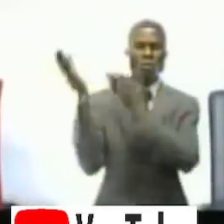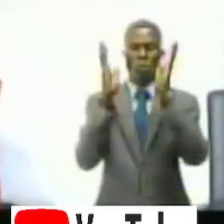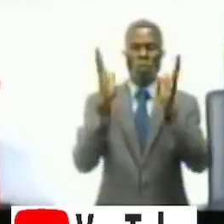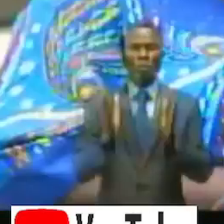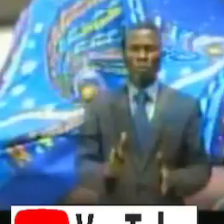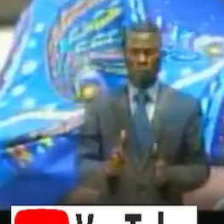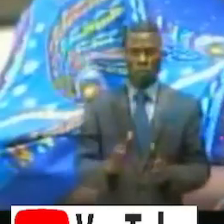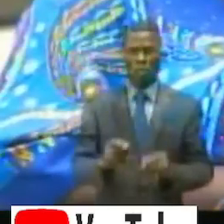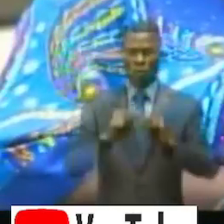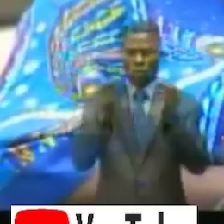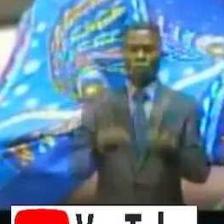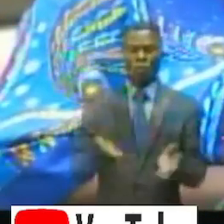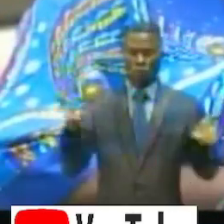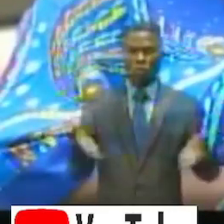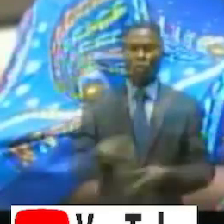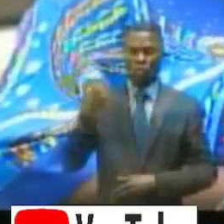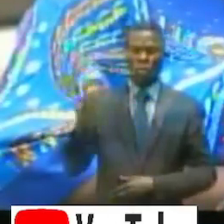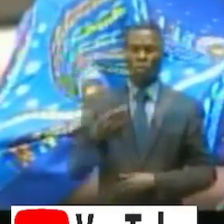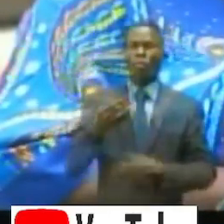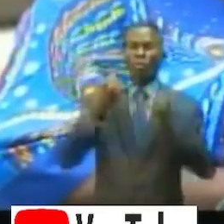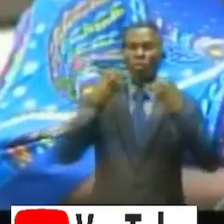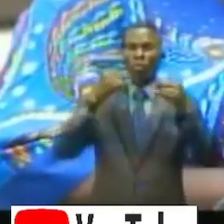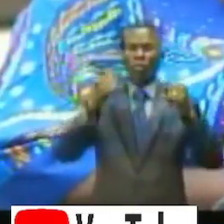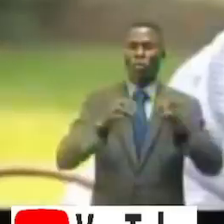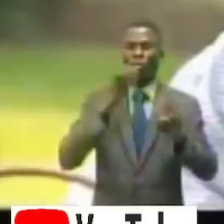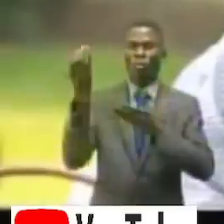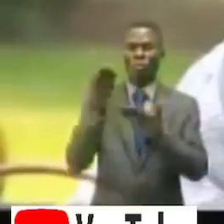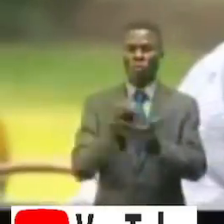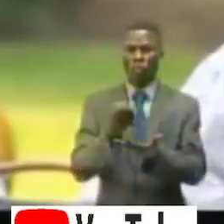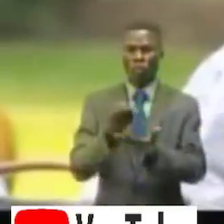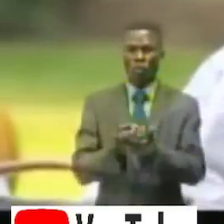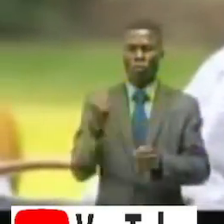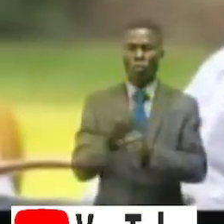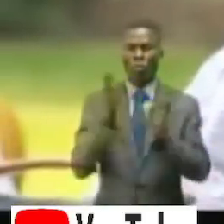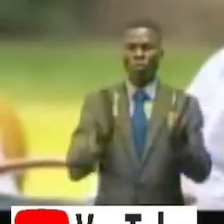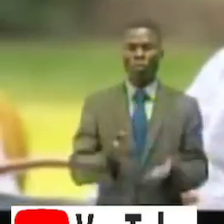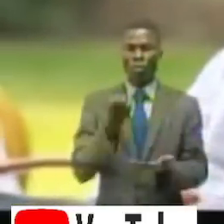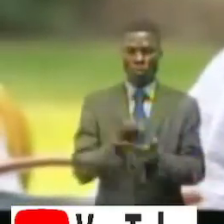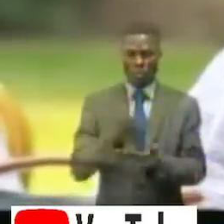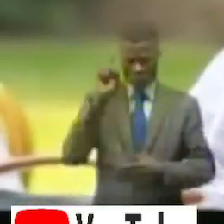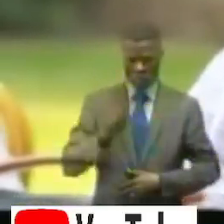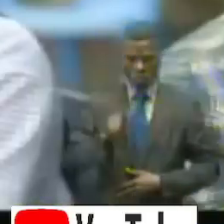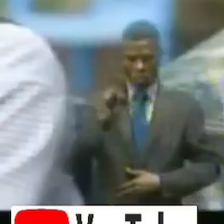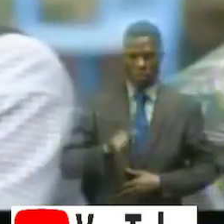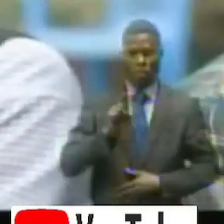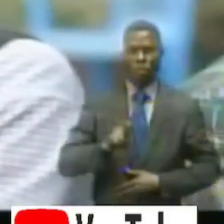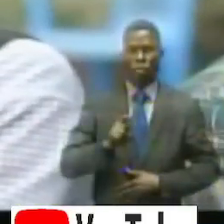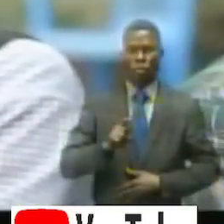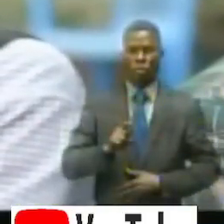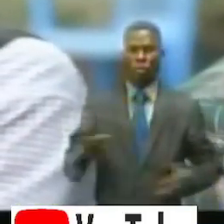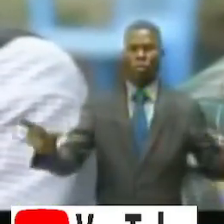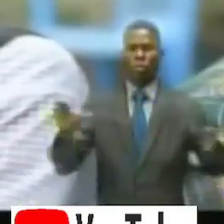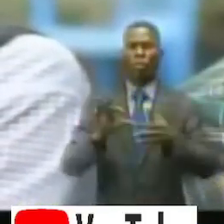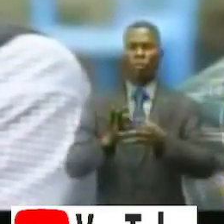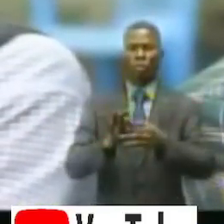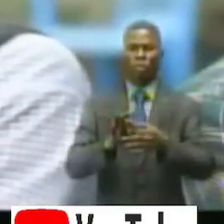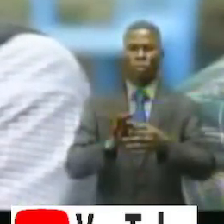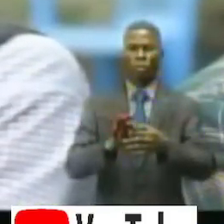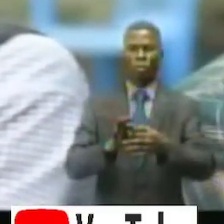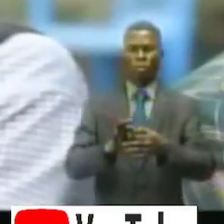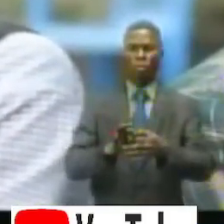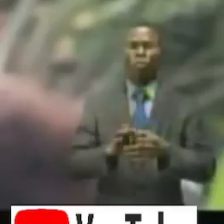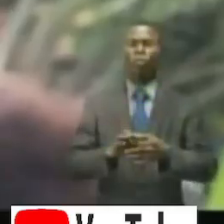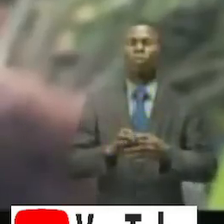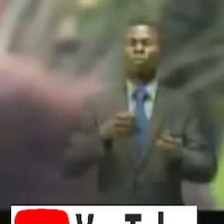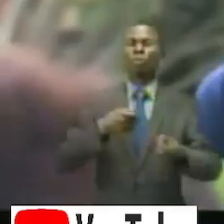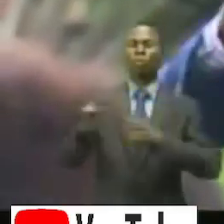ce carrefour permanent d'informations économiques pour ses opérateurs économiques qui doivent, au besoin, coaliser pour tâter les